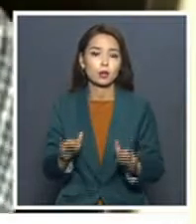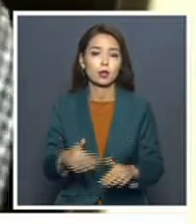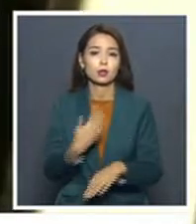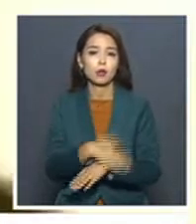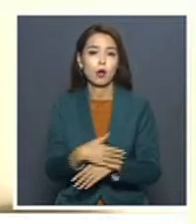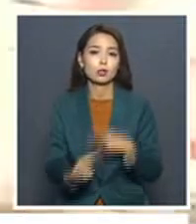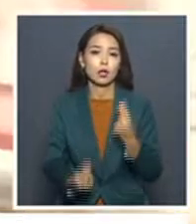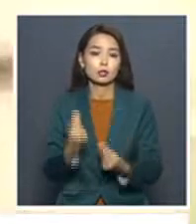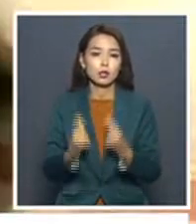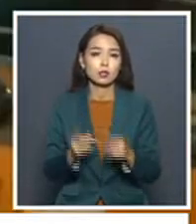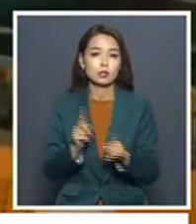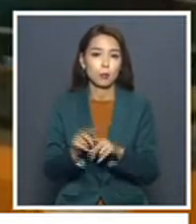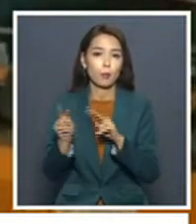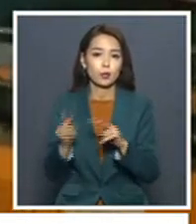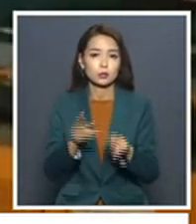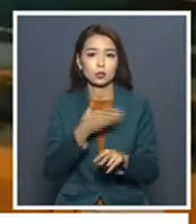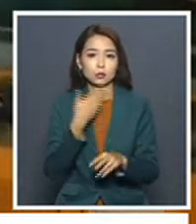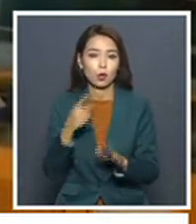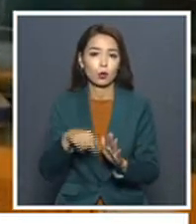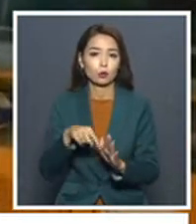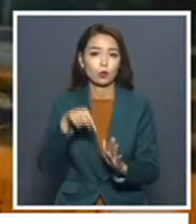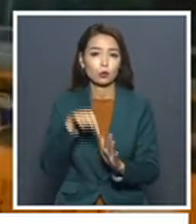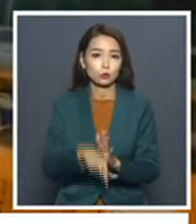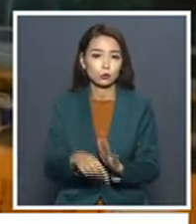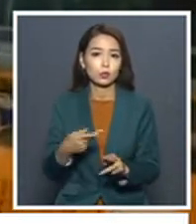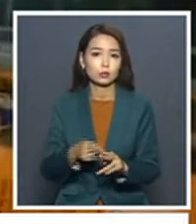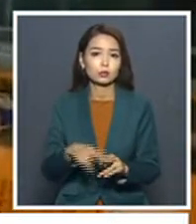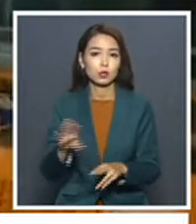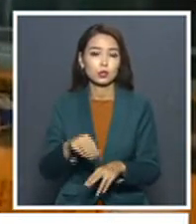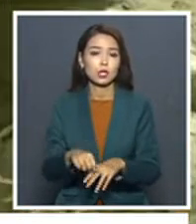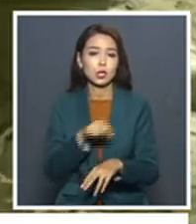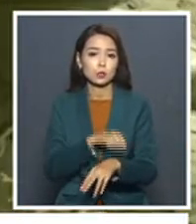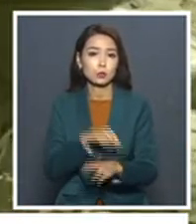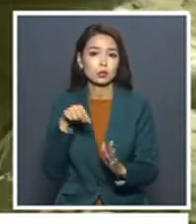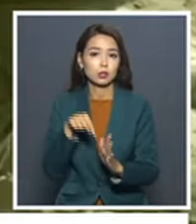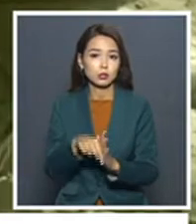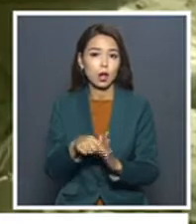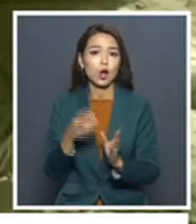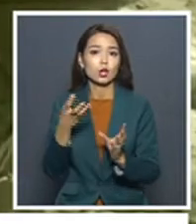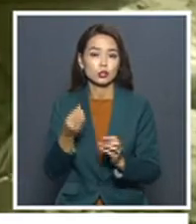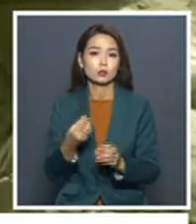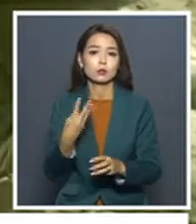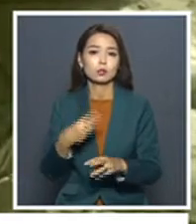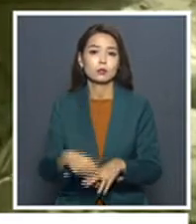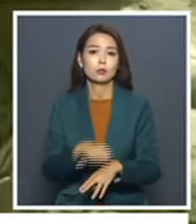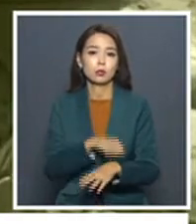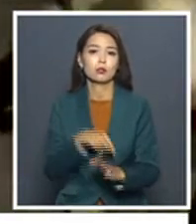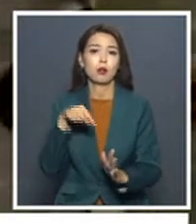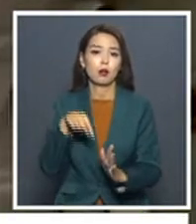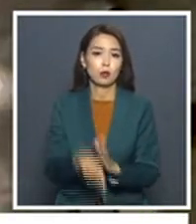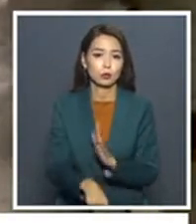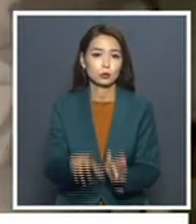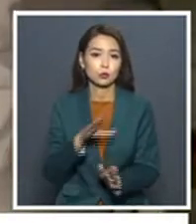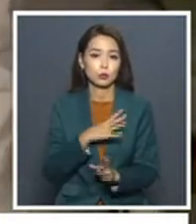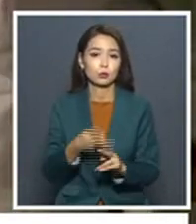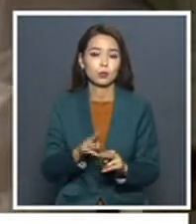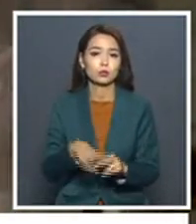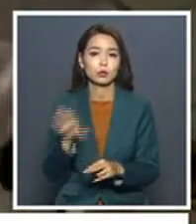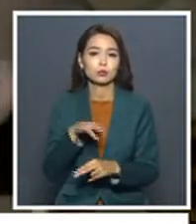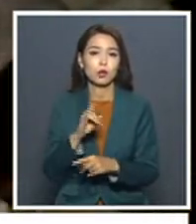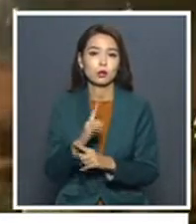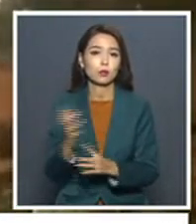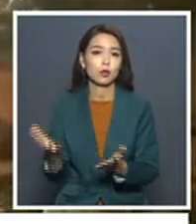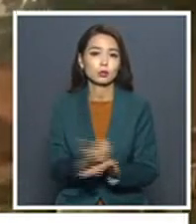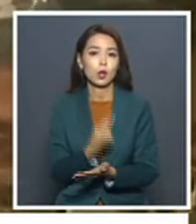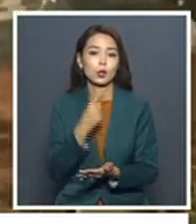қараусыз қалған құдыққа түсіп кетеді. Ол алдымен 10 метрлік тереңдікке, содан кейін тағы 30 метрге құлаған. Бүлдіршінді мұндай құрдымнан